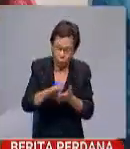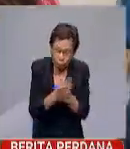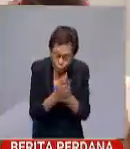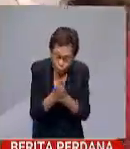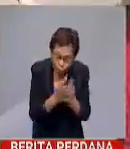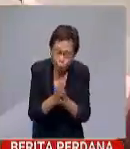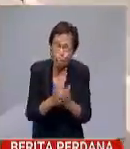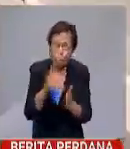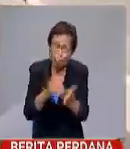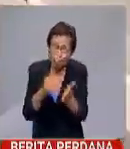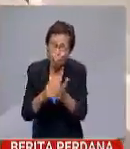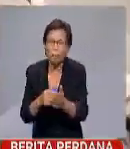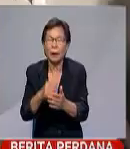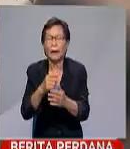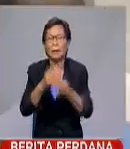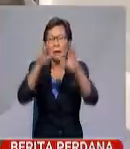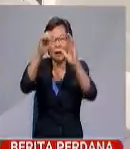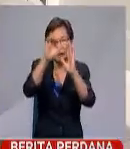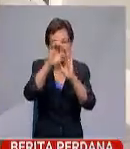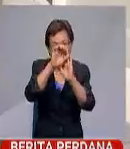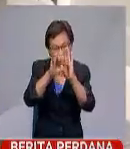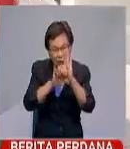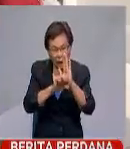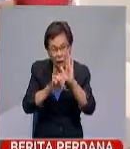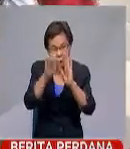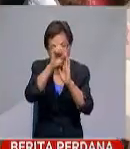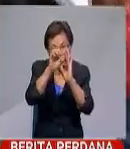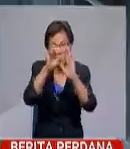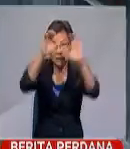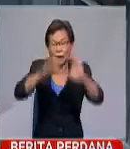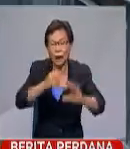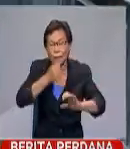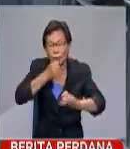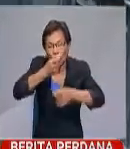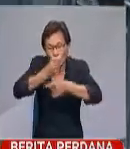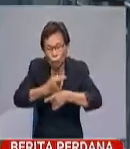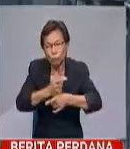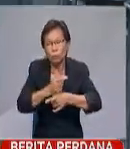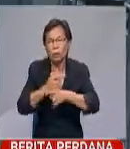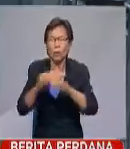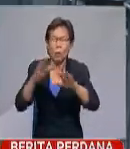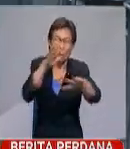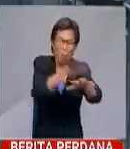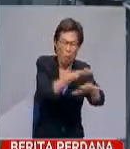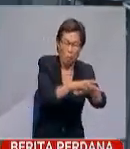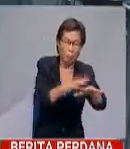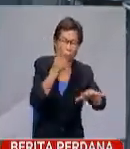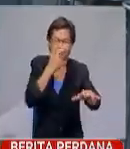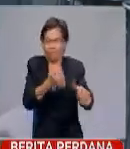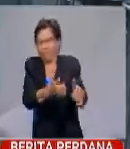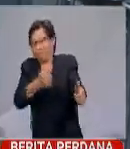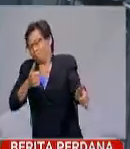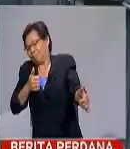mengamalkan etika batuk yang betul, selain elakkan daripada berkunjung ke tempat tumpuan ramai.